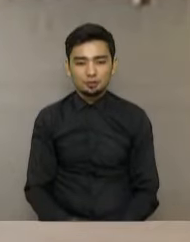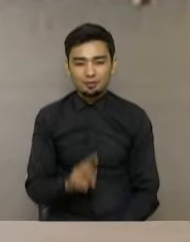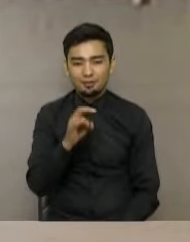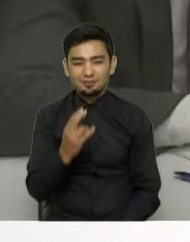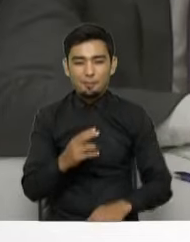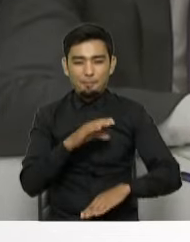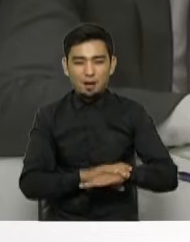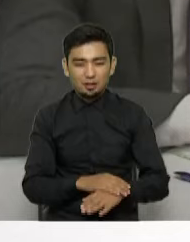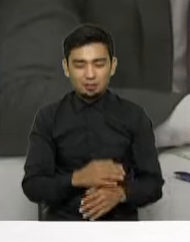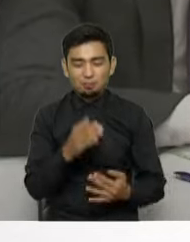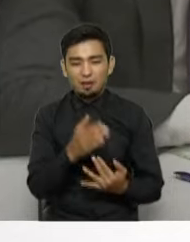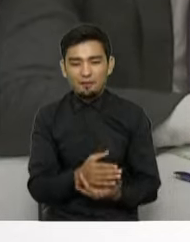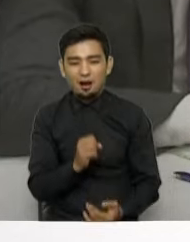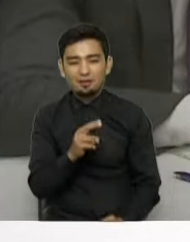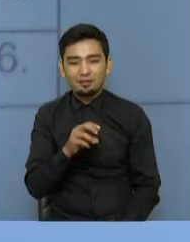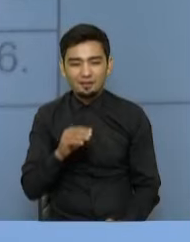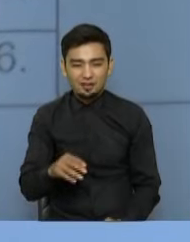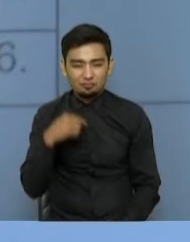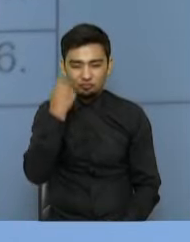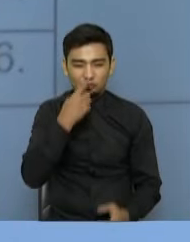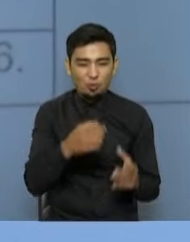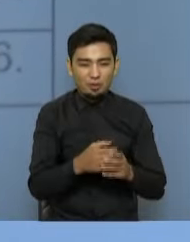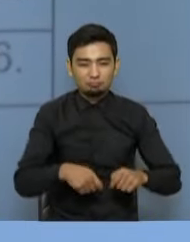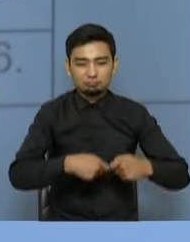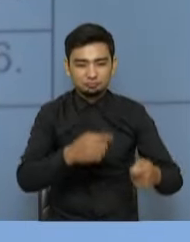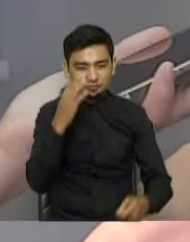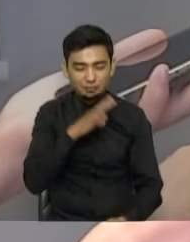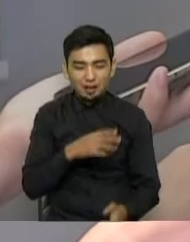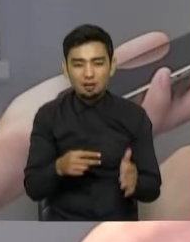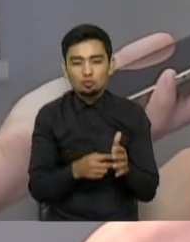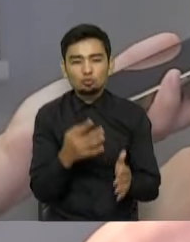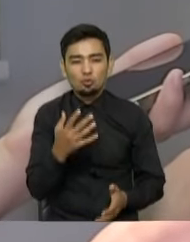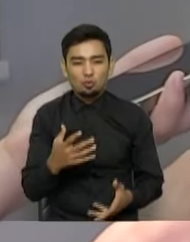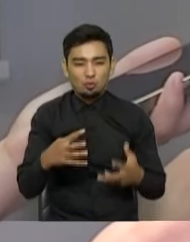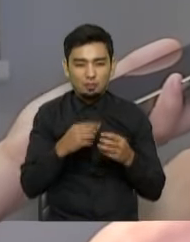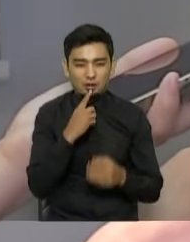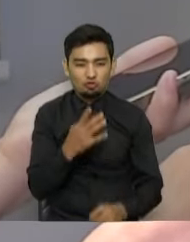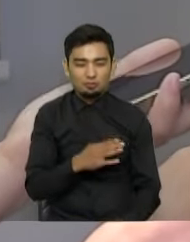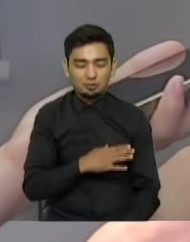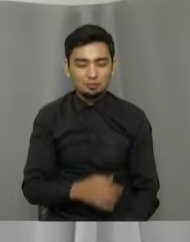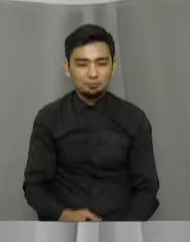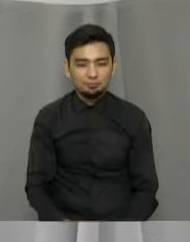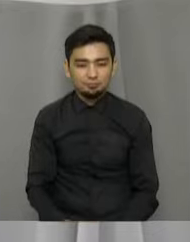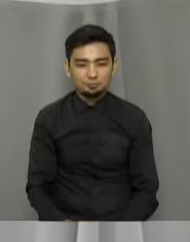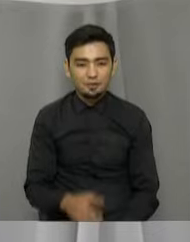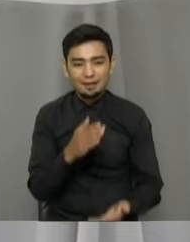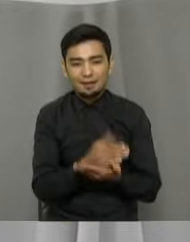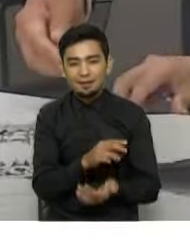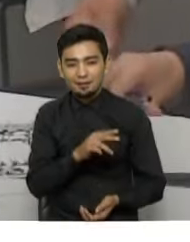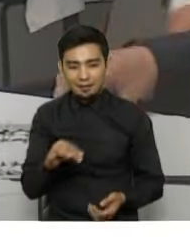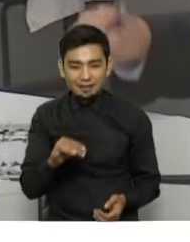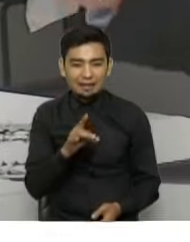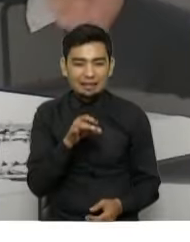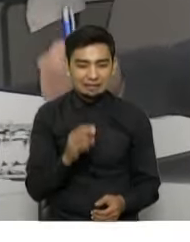Нацбанк передаст часть активов частным компаниям. О каких средствах идет речь? У нас очень жесткая инвестиционная стратегия. Есть ли риски у